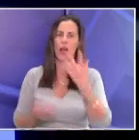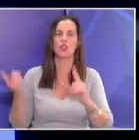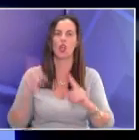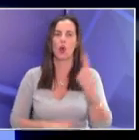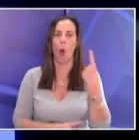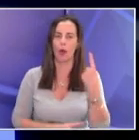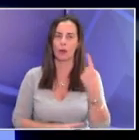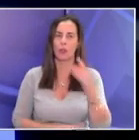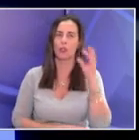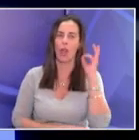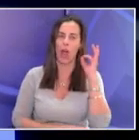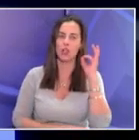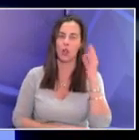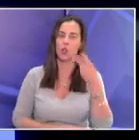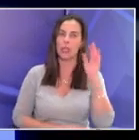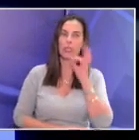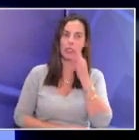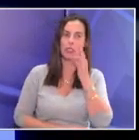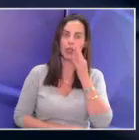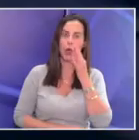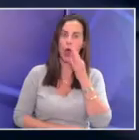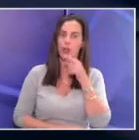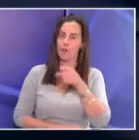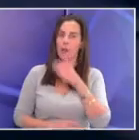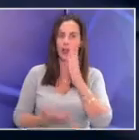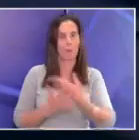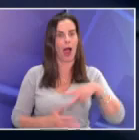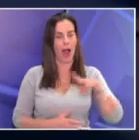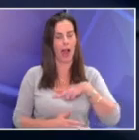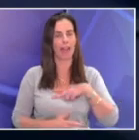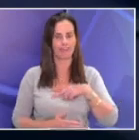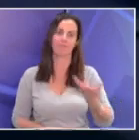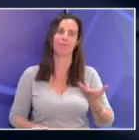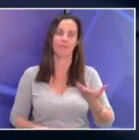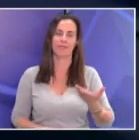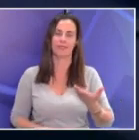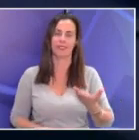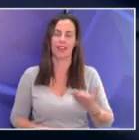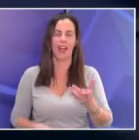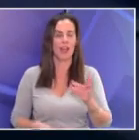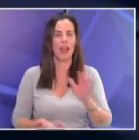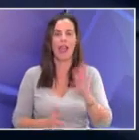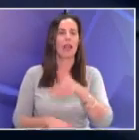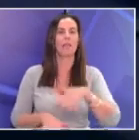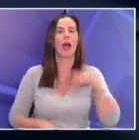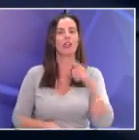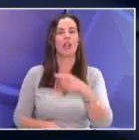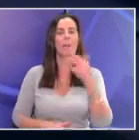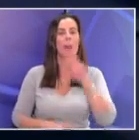שקורה, שנשים יותר צעירות צומחות סביבך, ואת גם אחראית על גידול של חממה כזו. איך את מרגישה